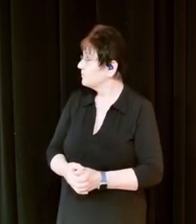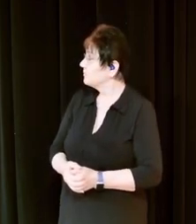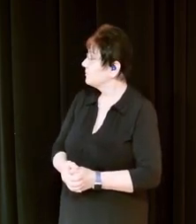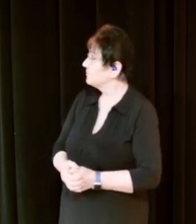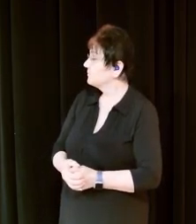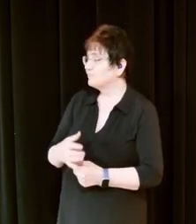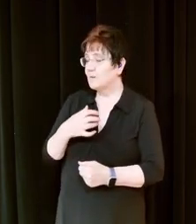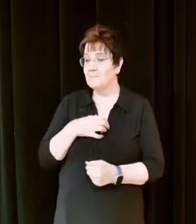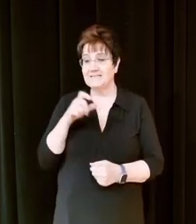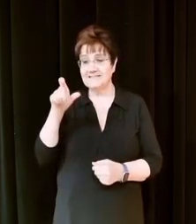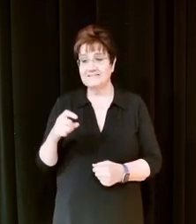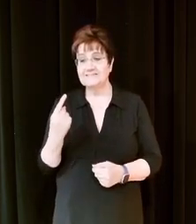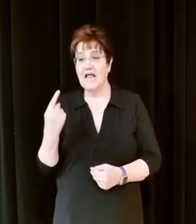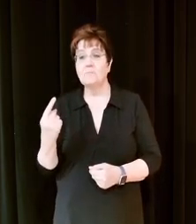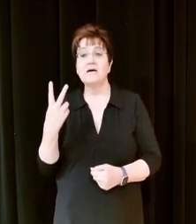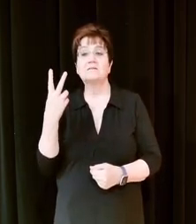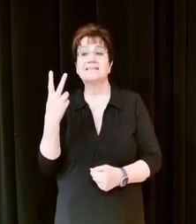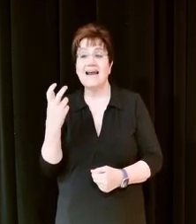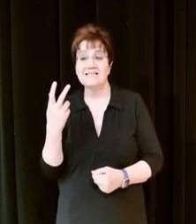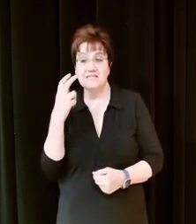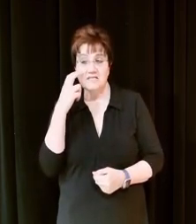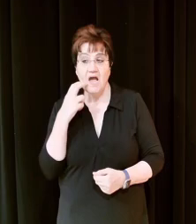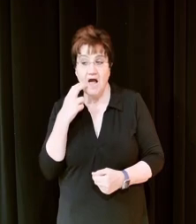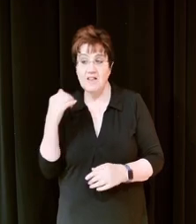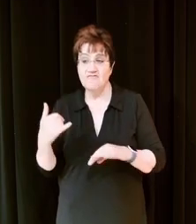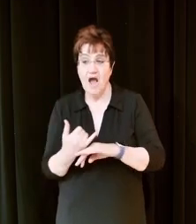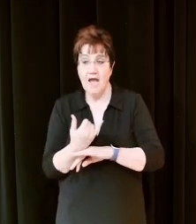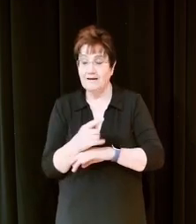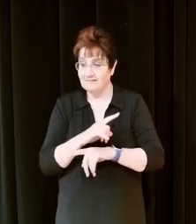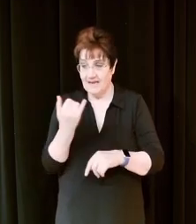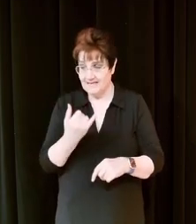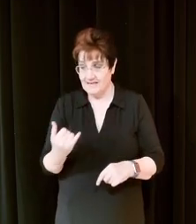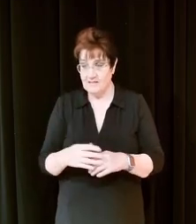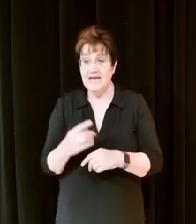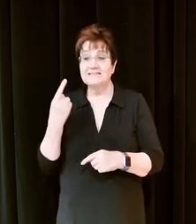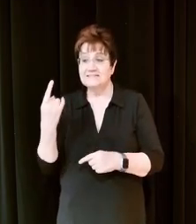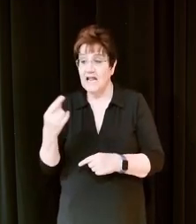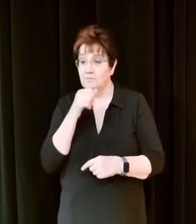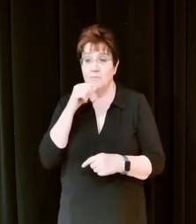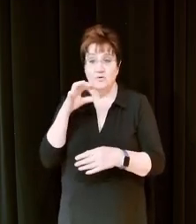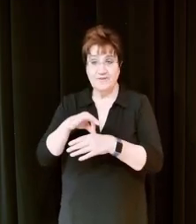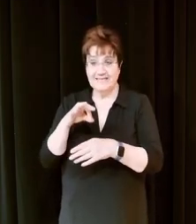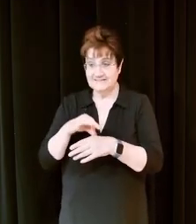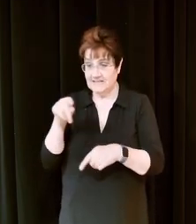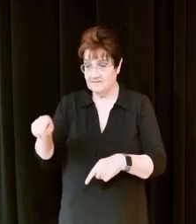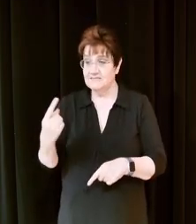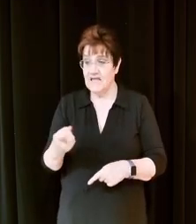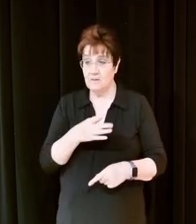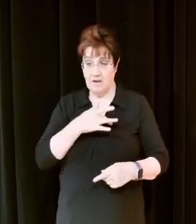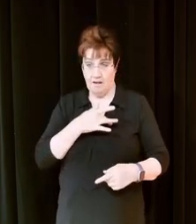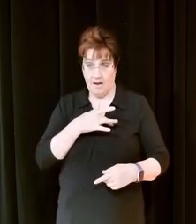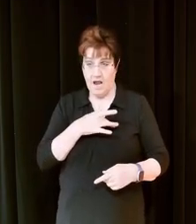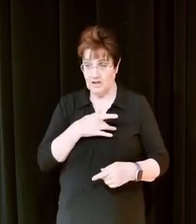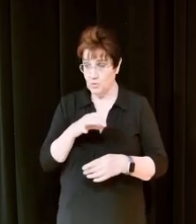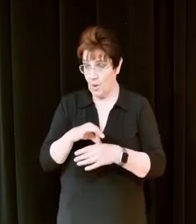Eine Patientin, 30 Jahre, verheiratet, keine Kinder. Selbst Ärztin, Kardiologin, mit